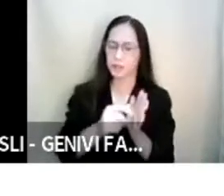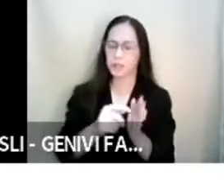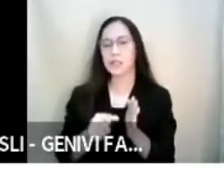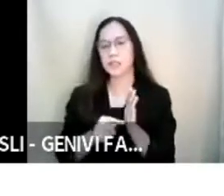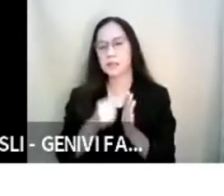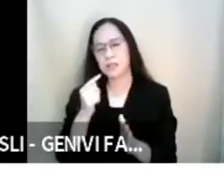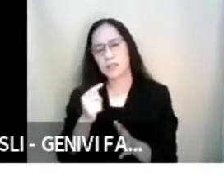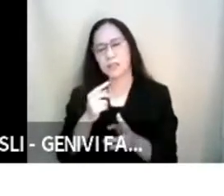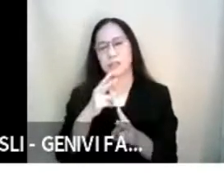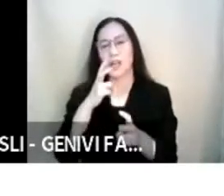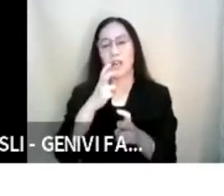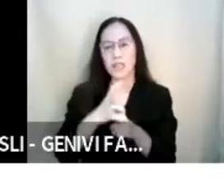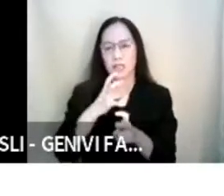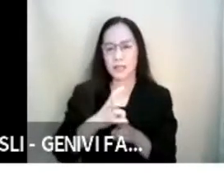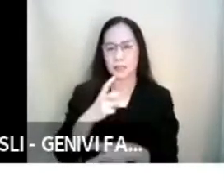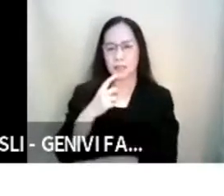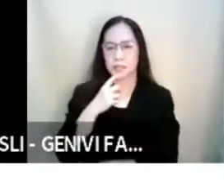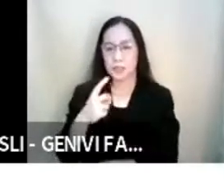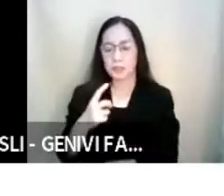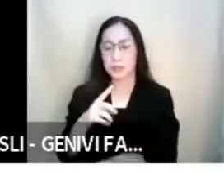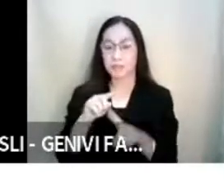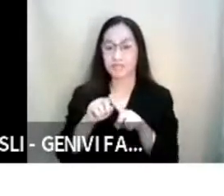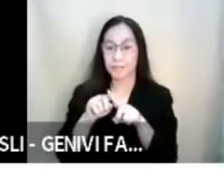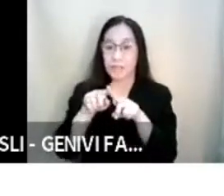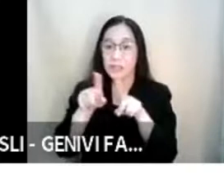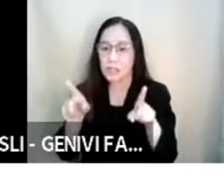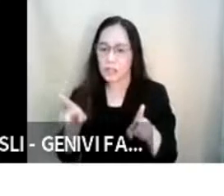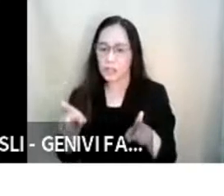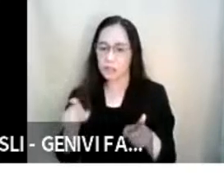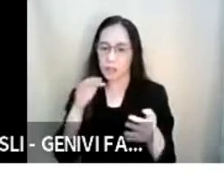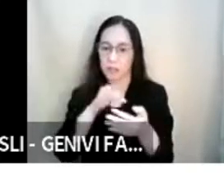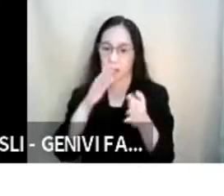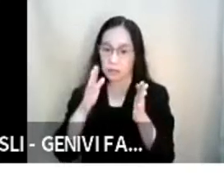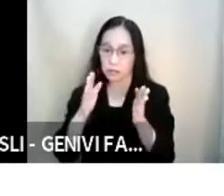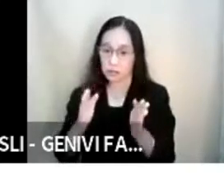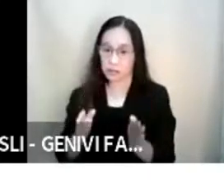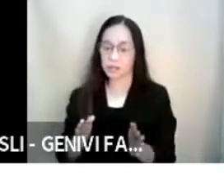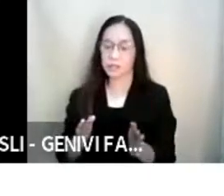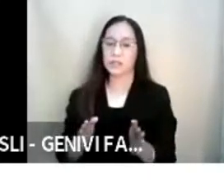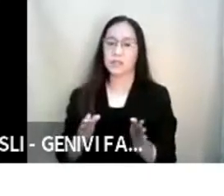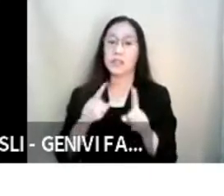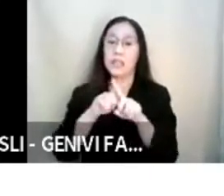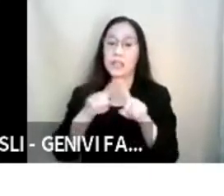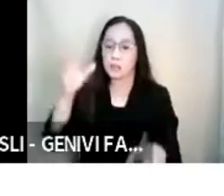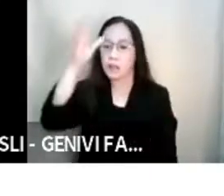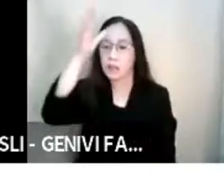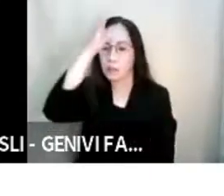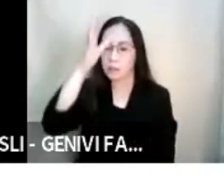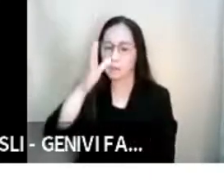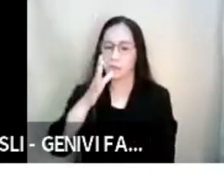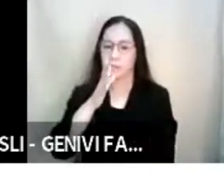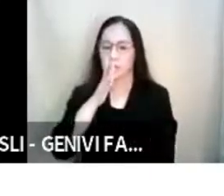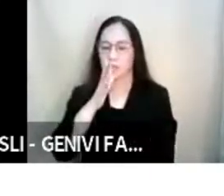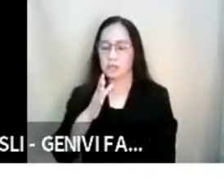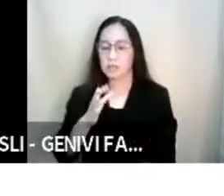minsan mahirap banggitin to sa ibang mga estudyante natin or ibang mga magulang pagka binabanggit